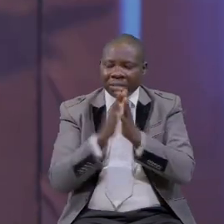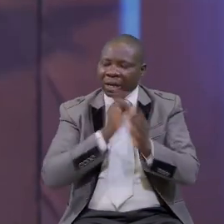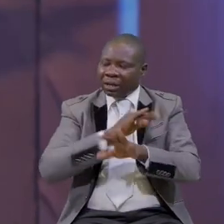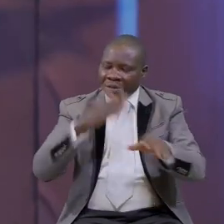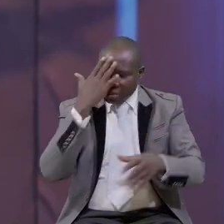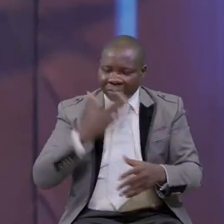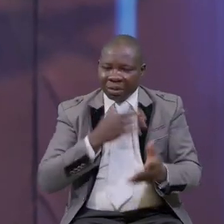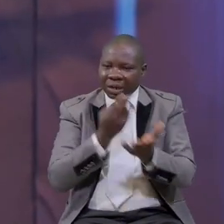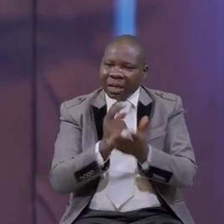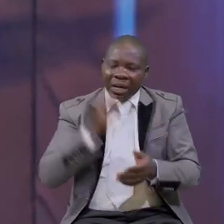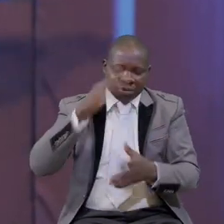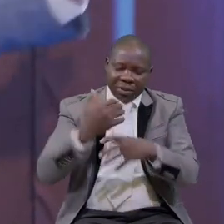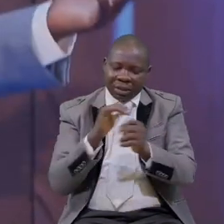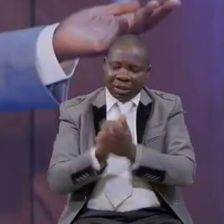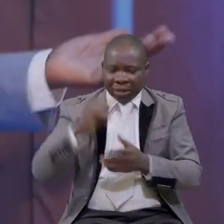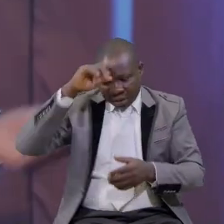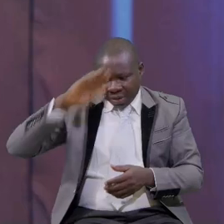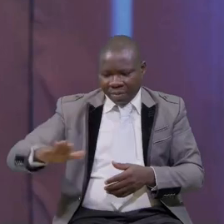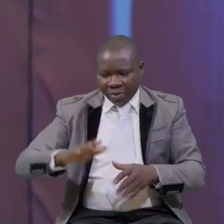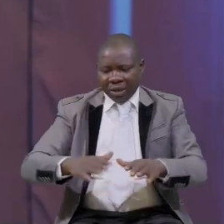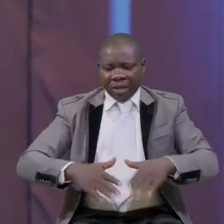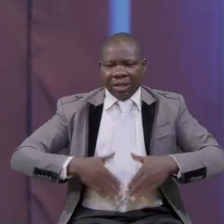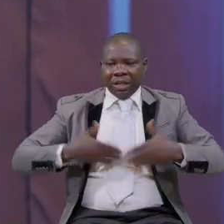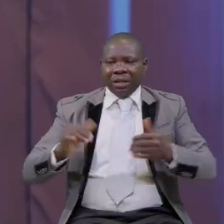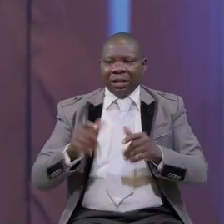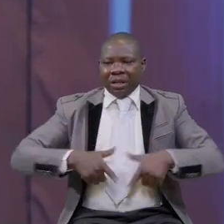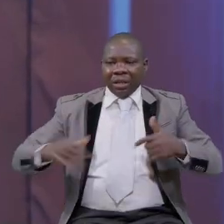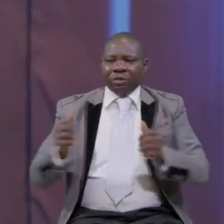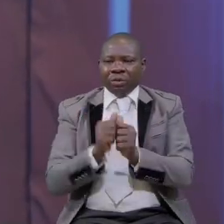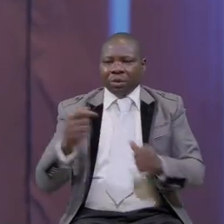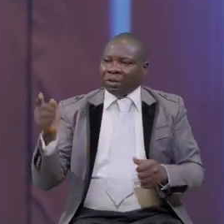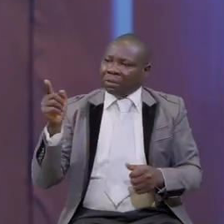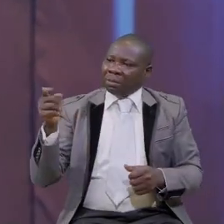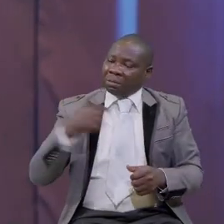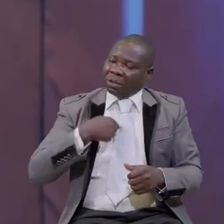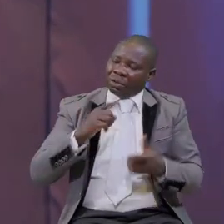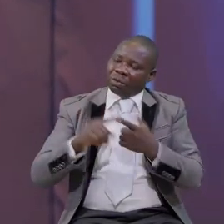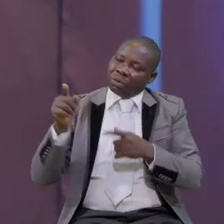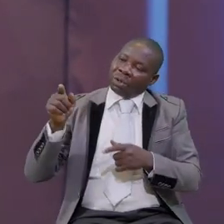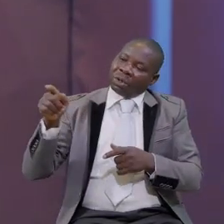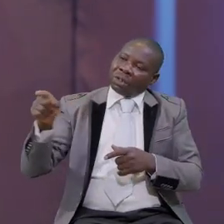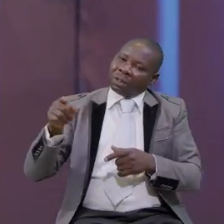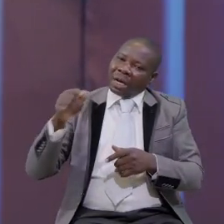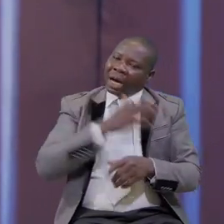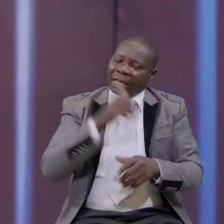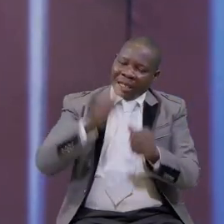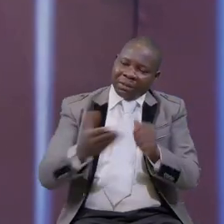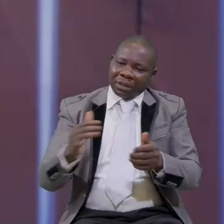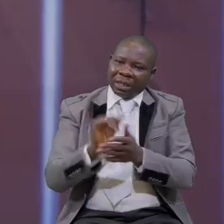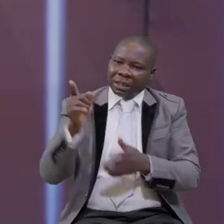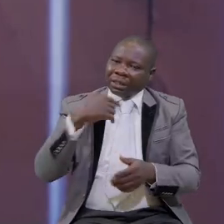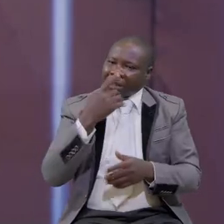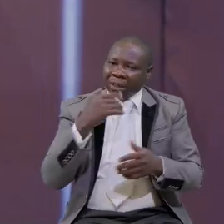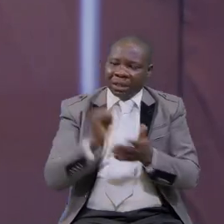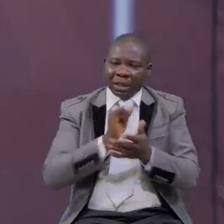le garçon et j'amenais vers ce monsieur et il priait. Et tout ce qu'il disait, je pouvais dire ça. Il dit,